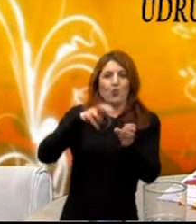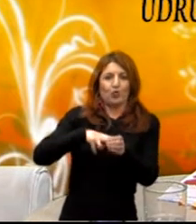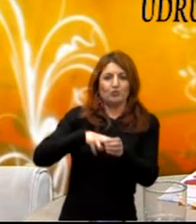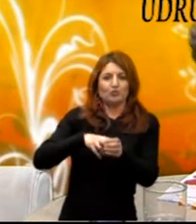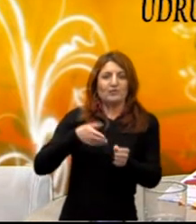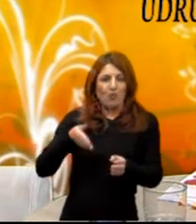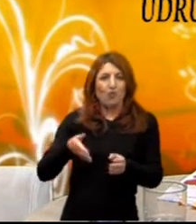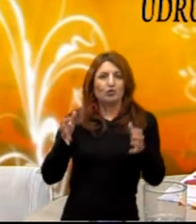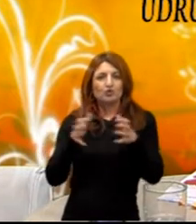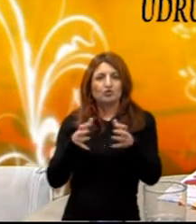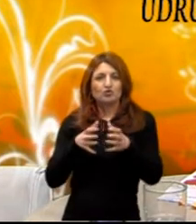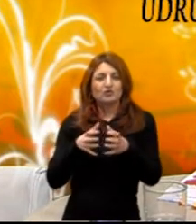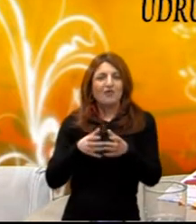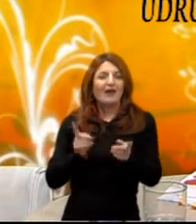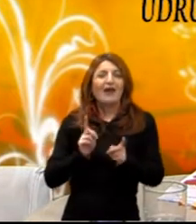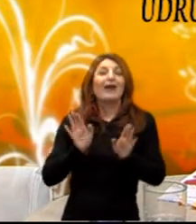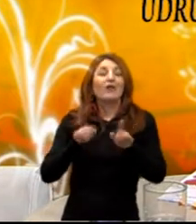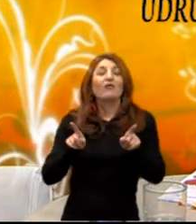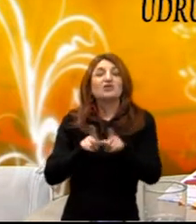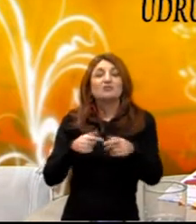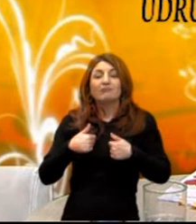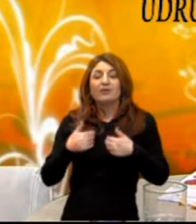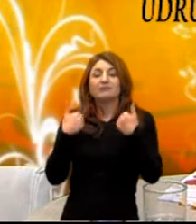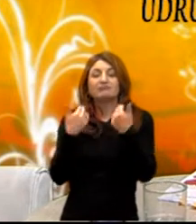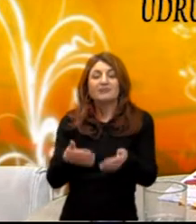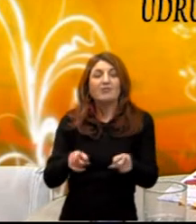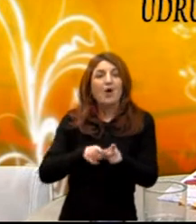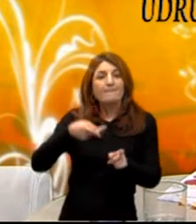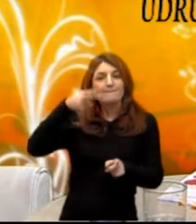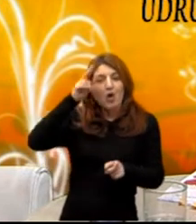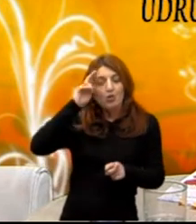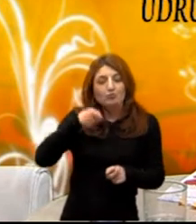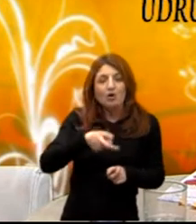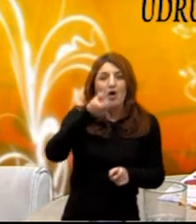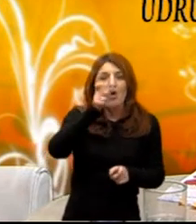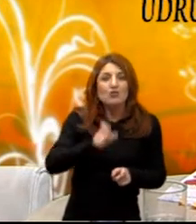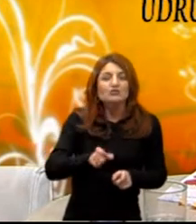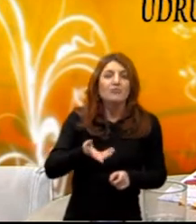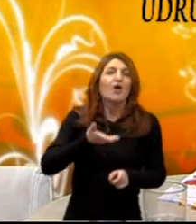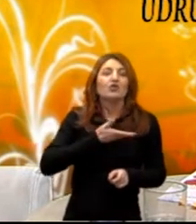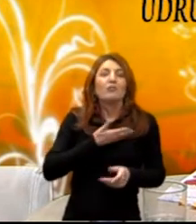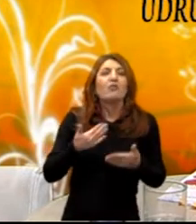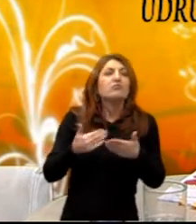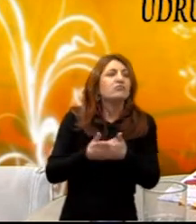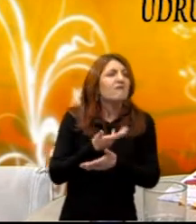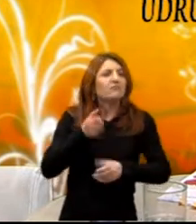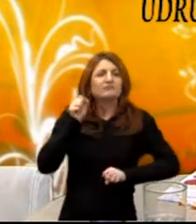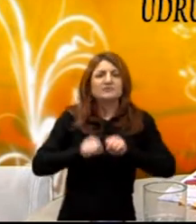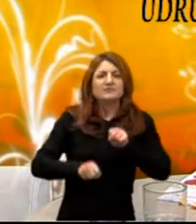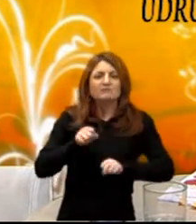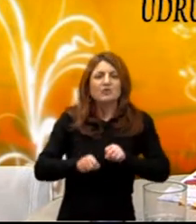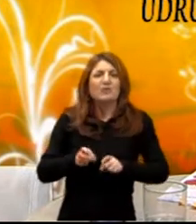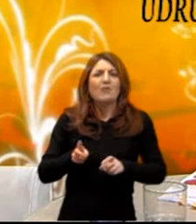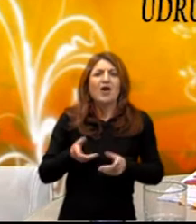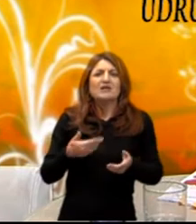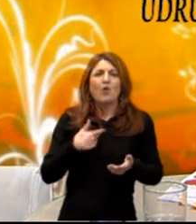uključujemo u društvo, mi mu na taj način dajemo mogućnost da on stekne i nove vještine.